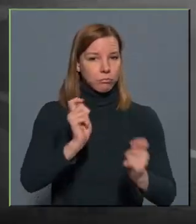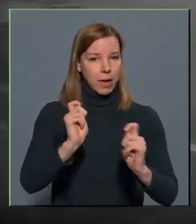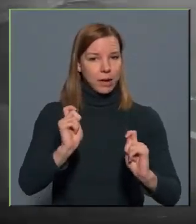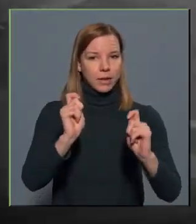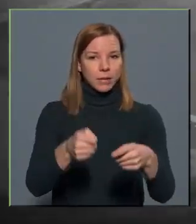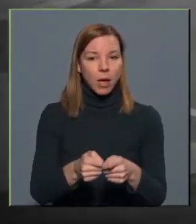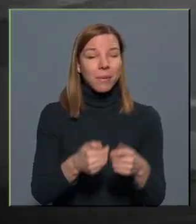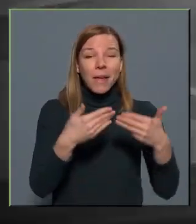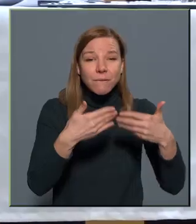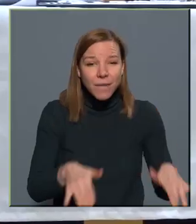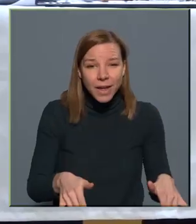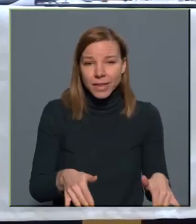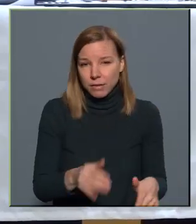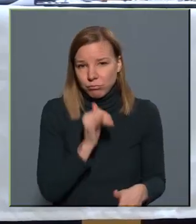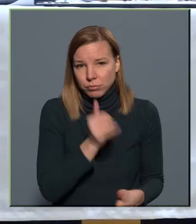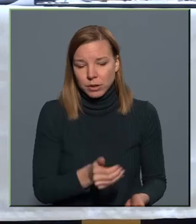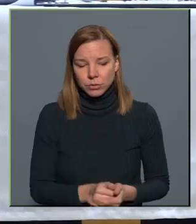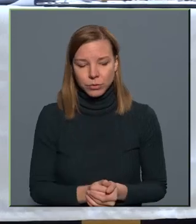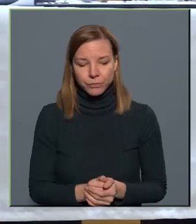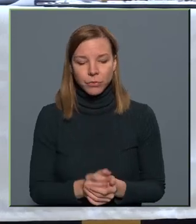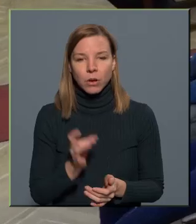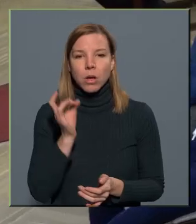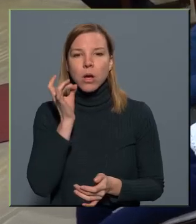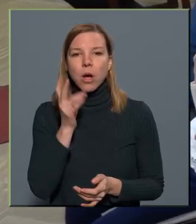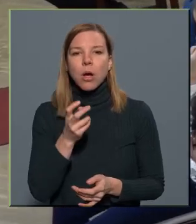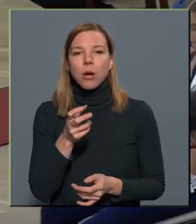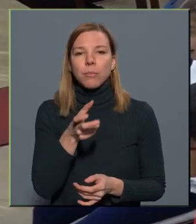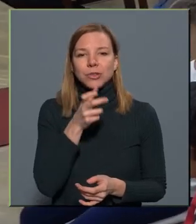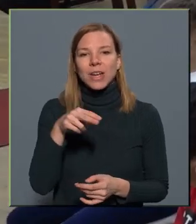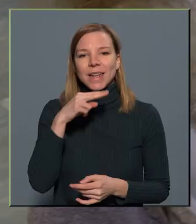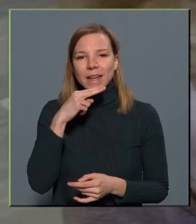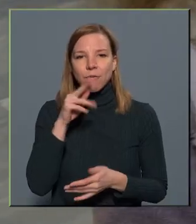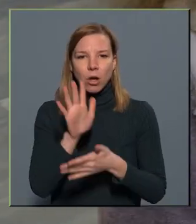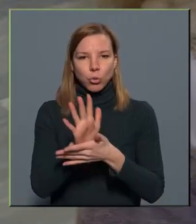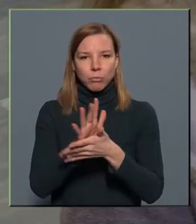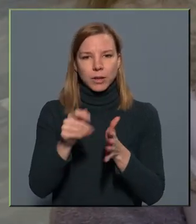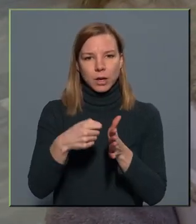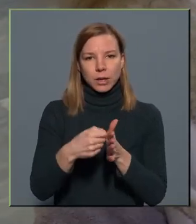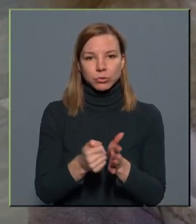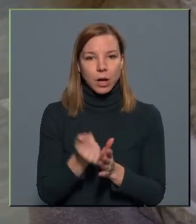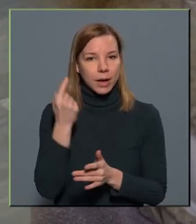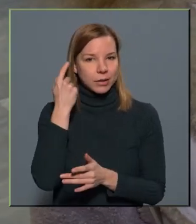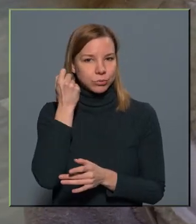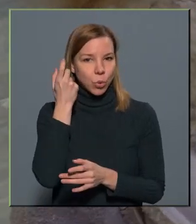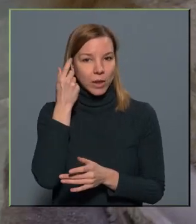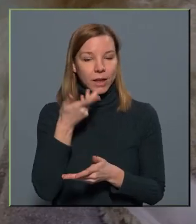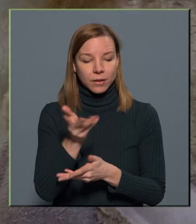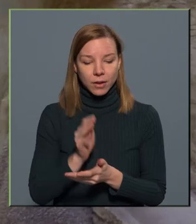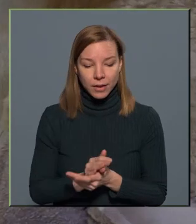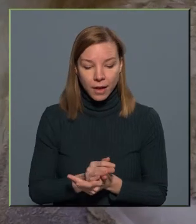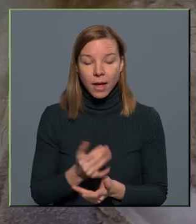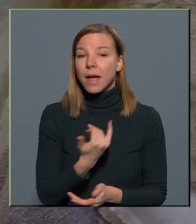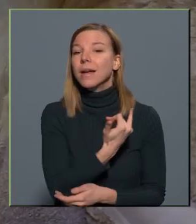vesztenivalója senkinek az életben nincs. Bicskei Éva, dokumentarista és ötletgazda. Minden pályázónak nagyon köszönöm azt a